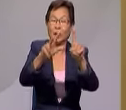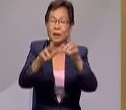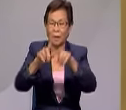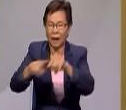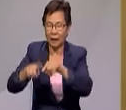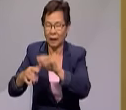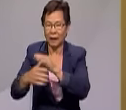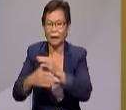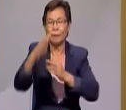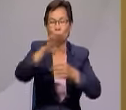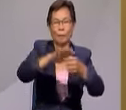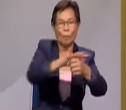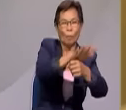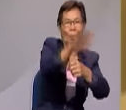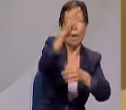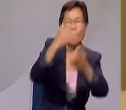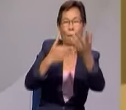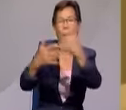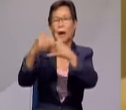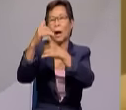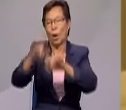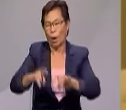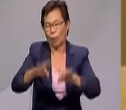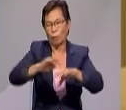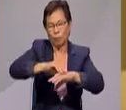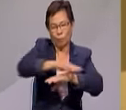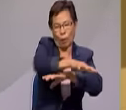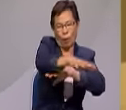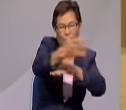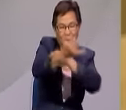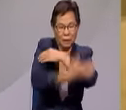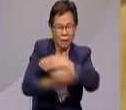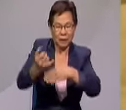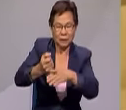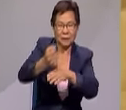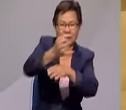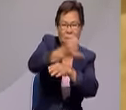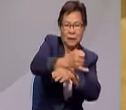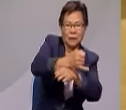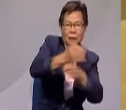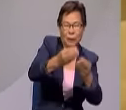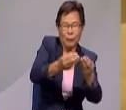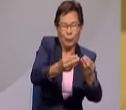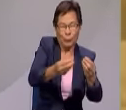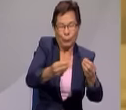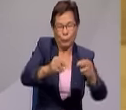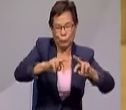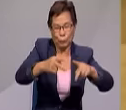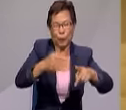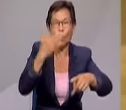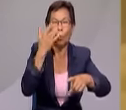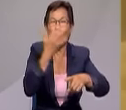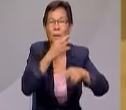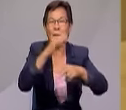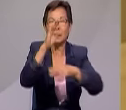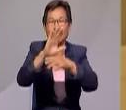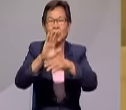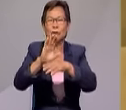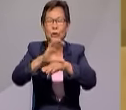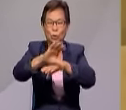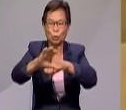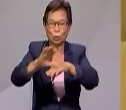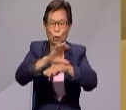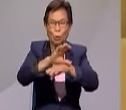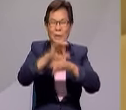Asap dari kebakaran hutan di Australia memberi kesan kepada negara jiran apabila glasier di New Zealand bertukar warna kepada coklat. Asap tebal